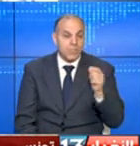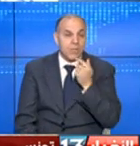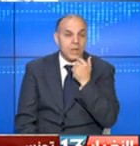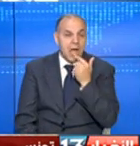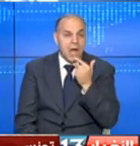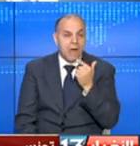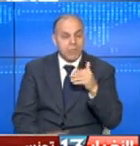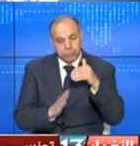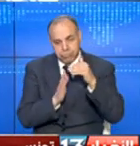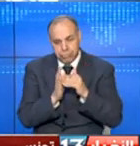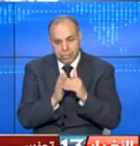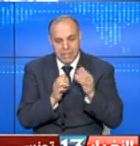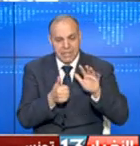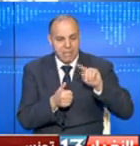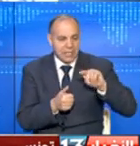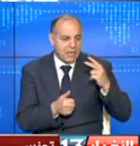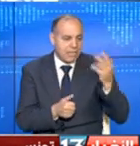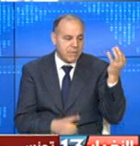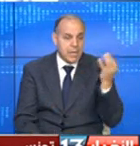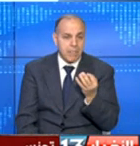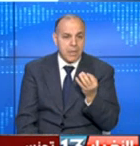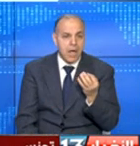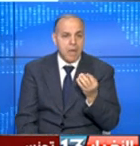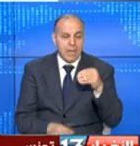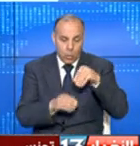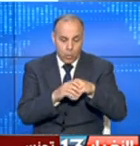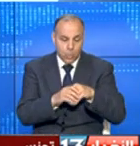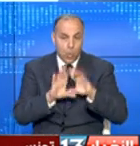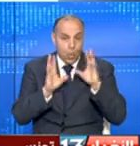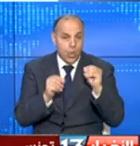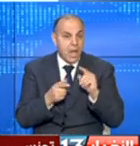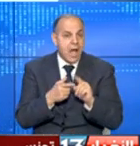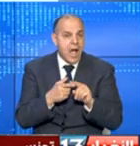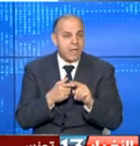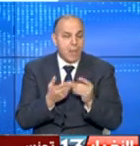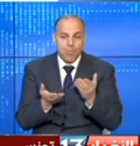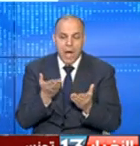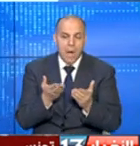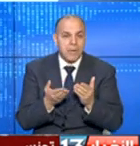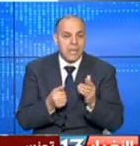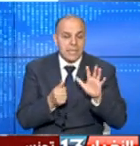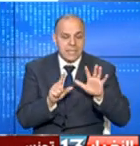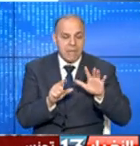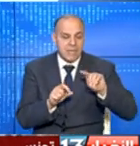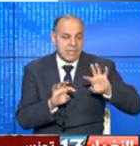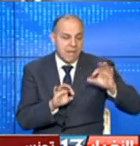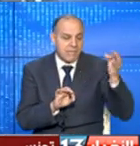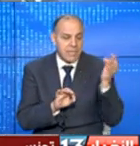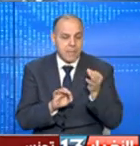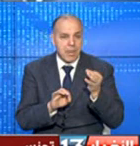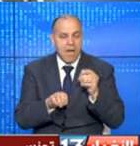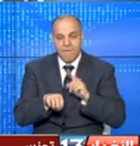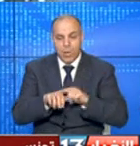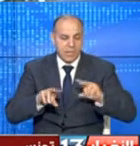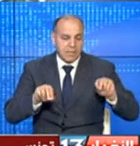لينزل الى سته فاصل اثنين بالمائه الناتج المحلي الاجمالي مقابل سبعه فاصله تسعه بالمائه في نفس